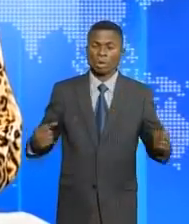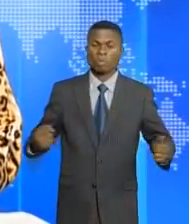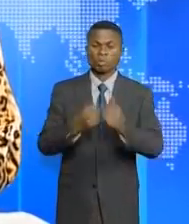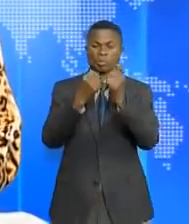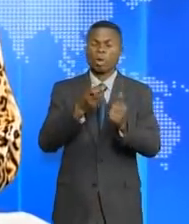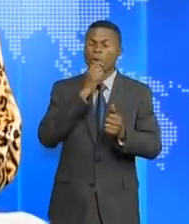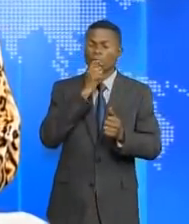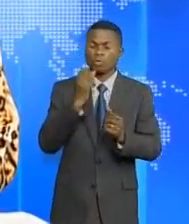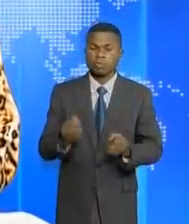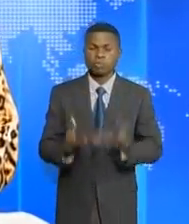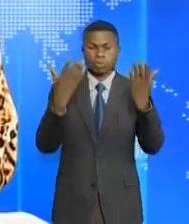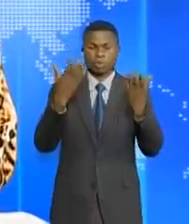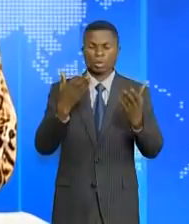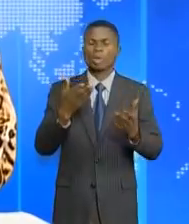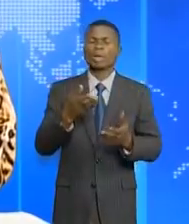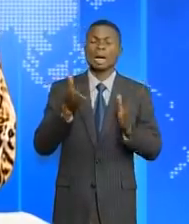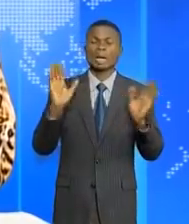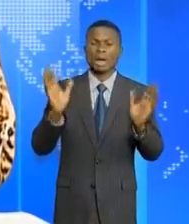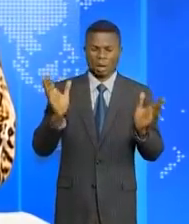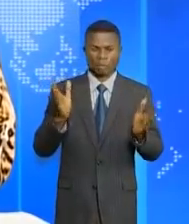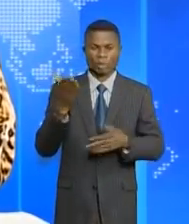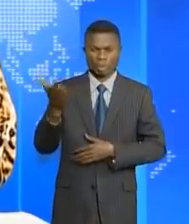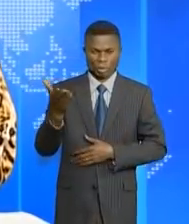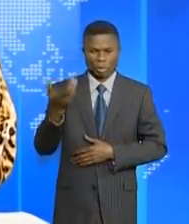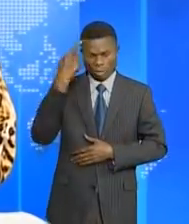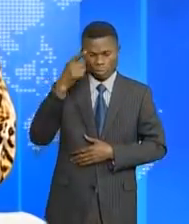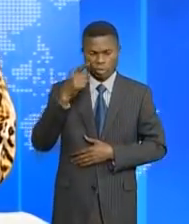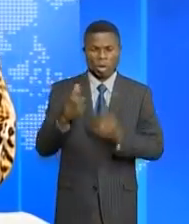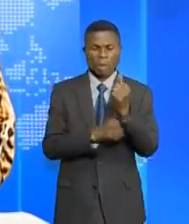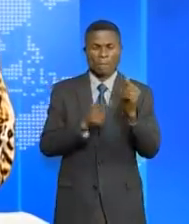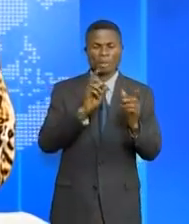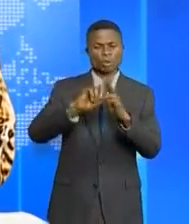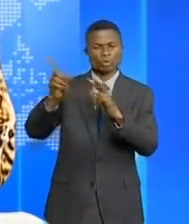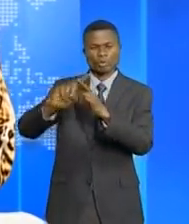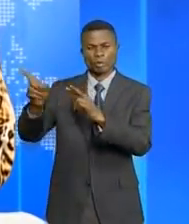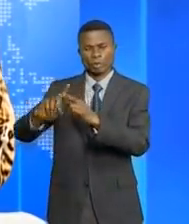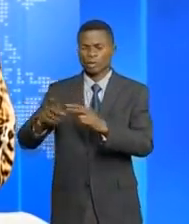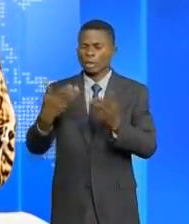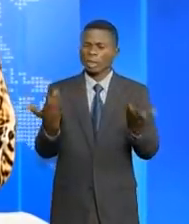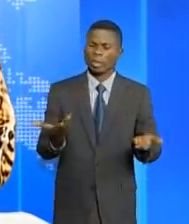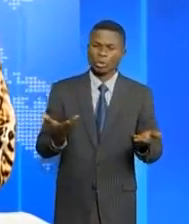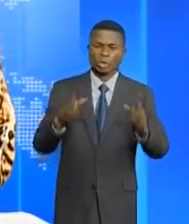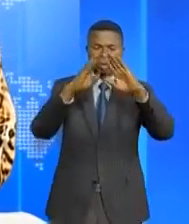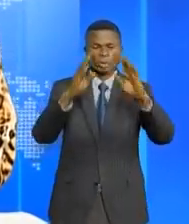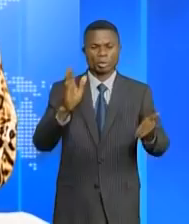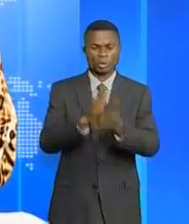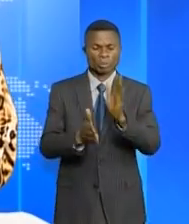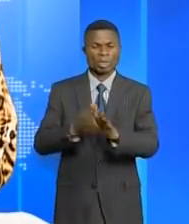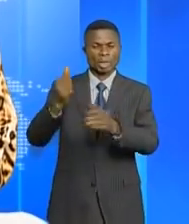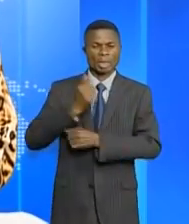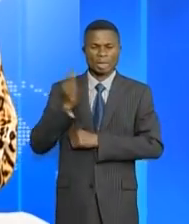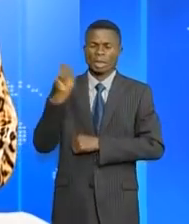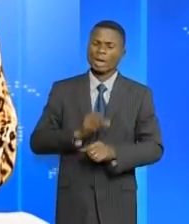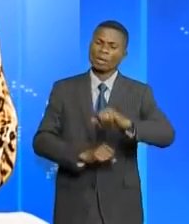l'éruption volcanique est toujours inquiétante, surtout pour le déplacer et ceux qui n'ont pas de ménage. Le Canada vient à